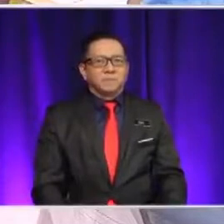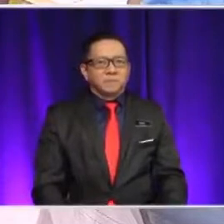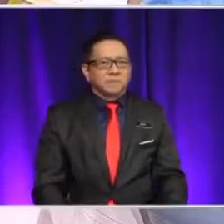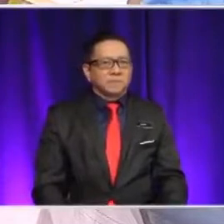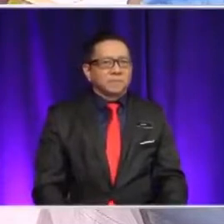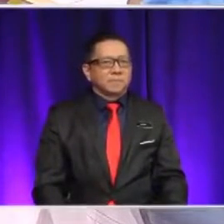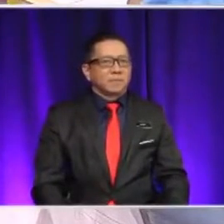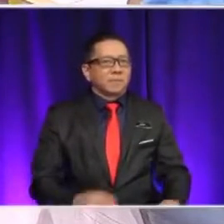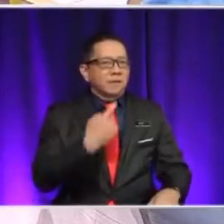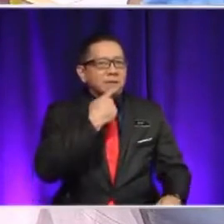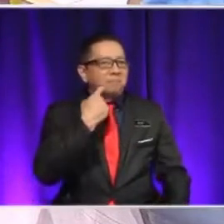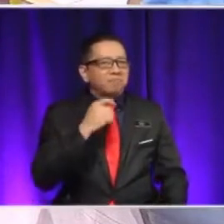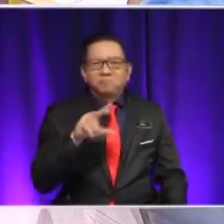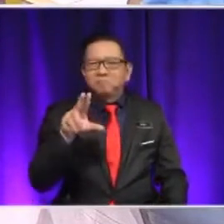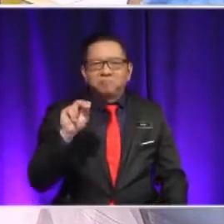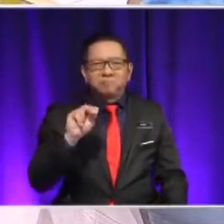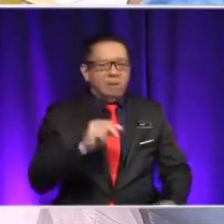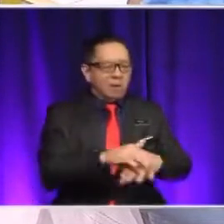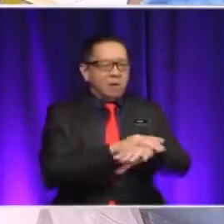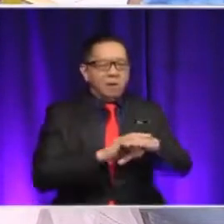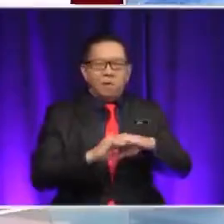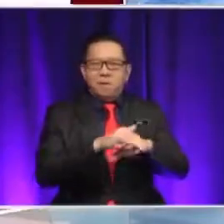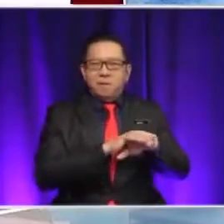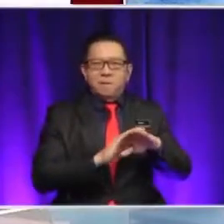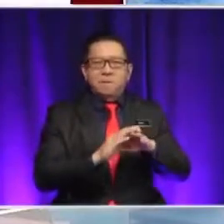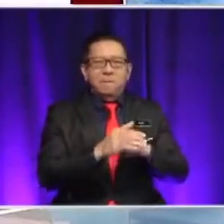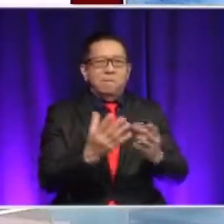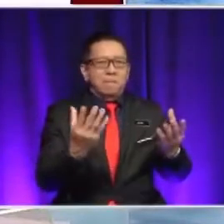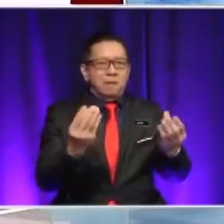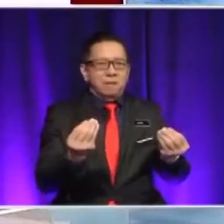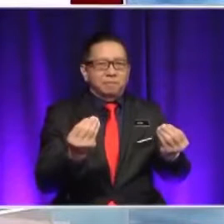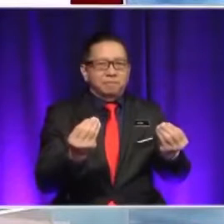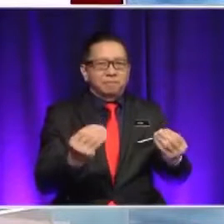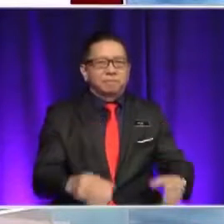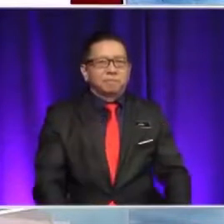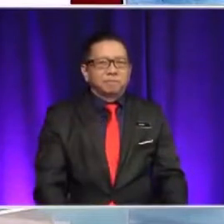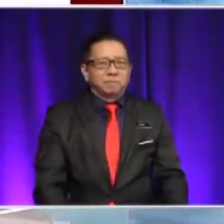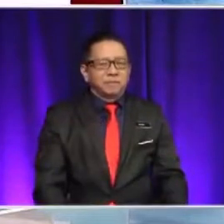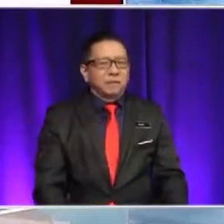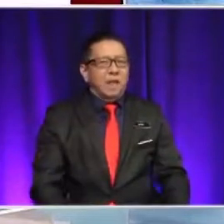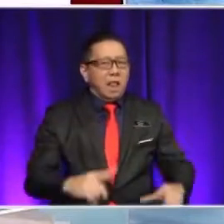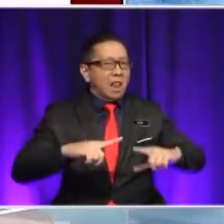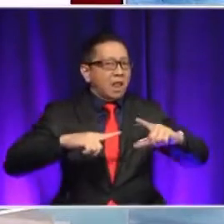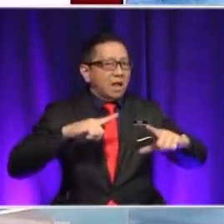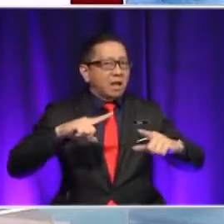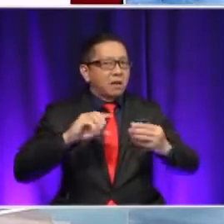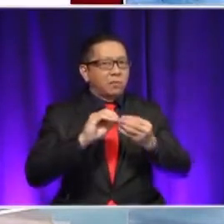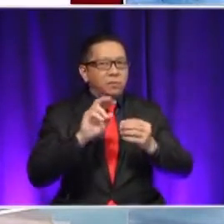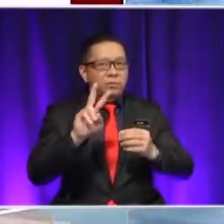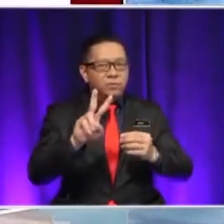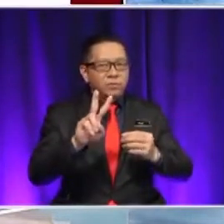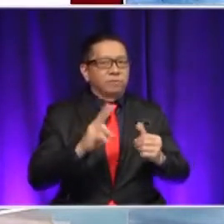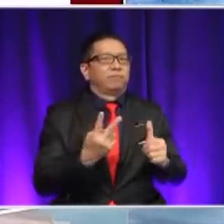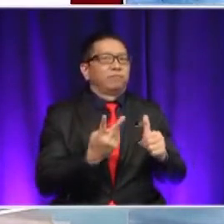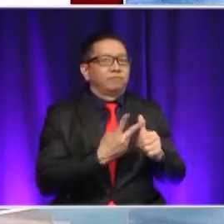kering oke oke oke langkah seterusnya apa invite kitena